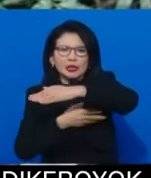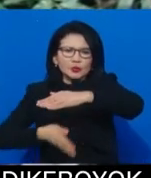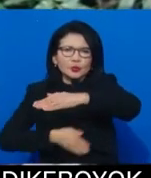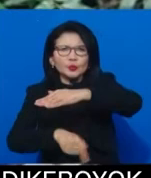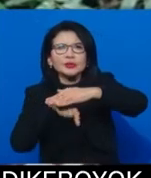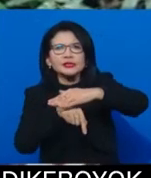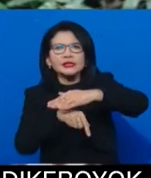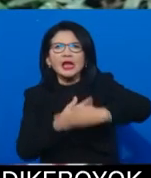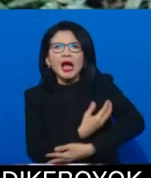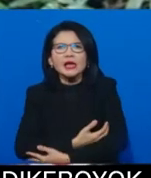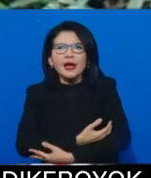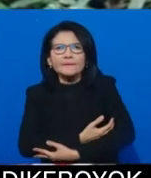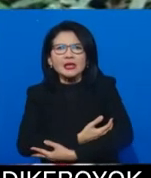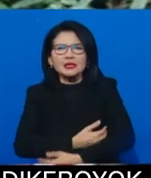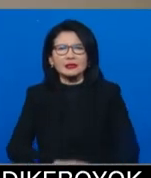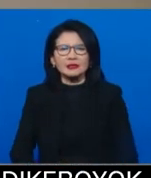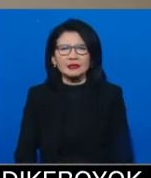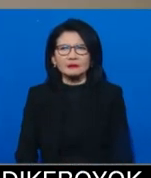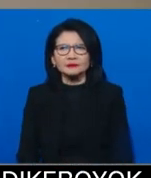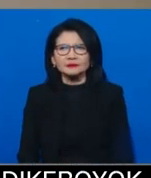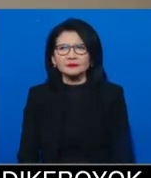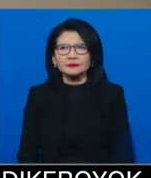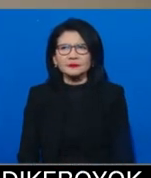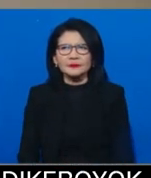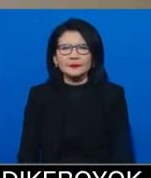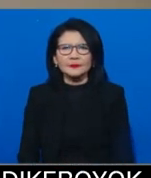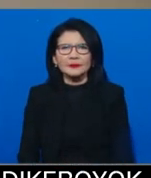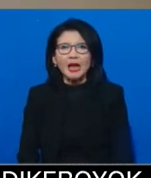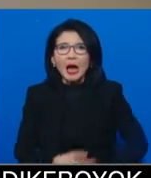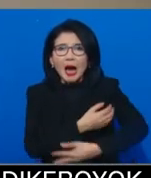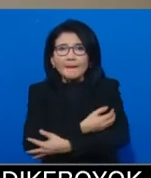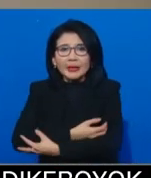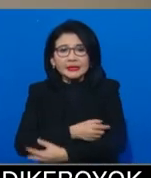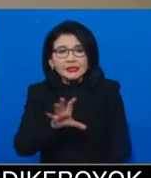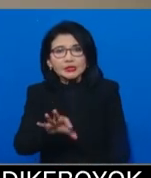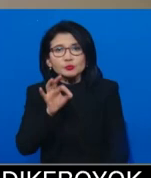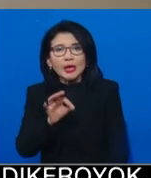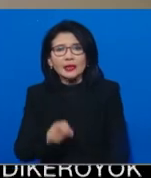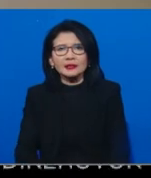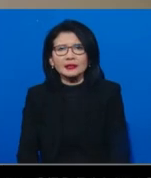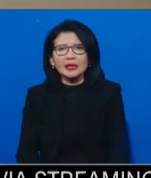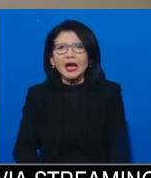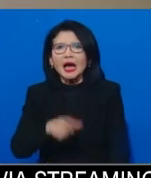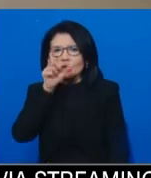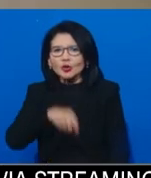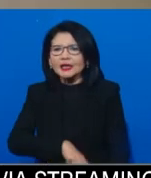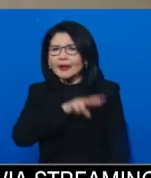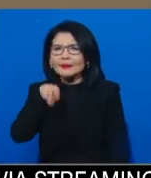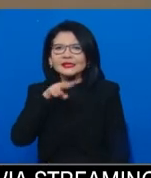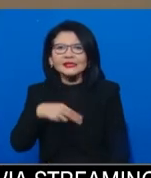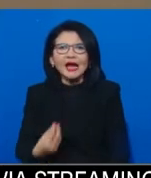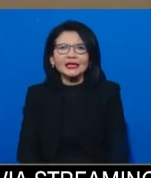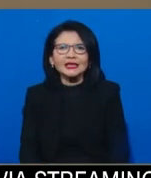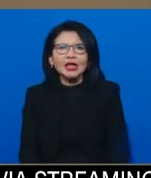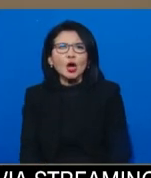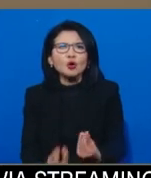Wongso Sentono, Jatirejo, Kecamatan Gunung Pati. Bayi ini ditemukan oleh warga yang tengah mencari rumput untuk pakan